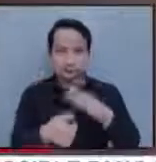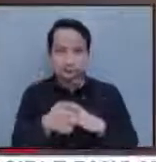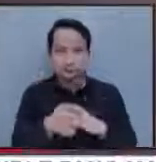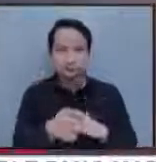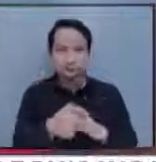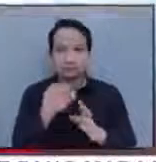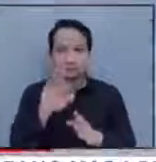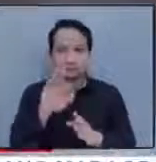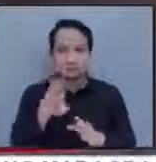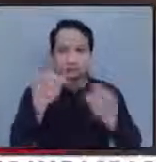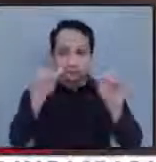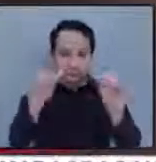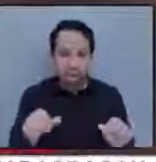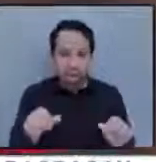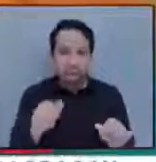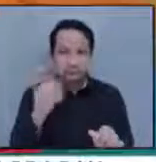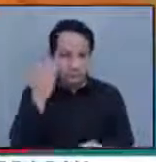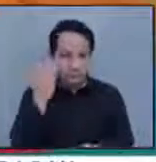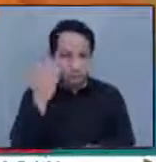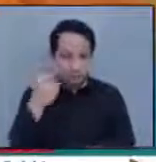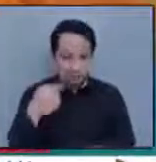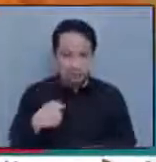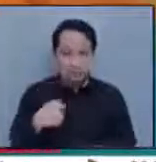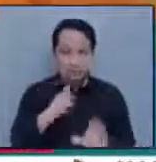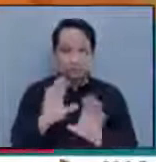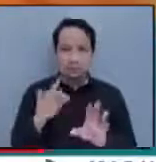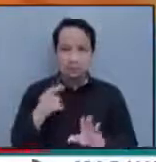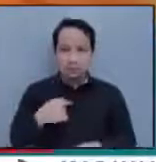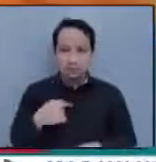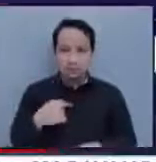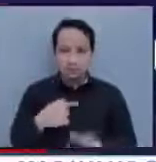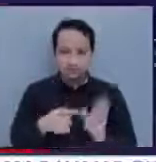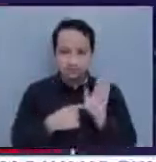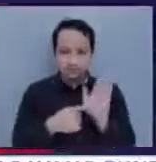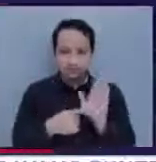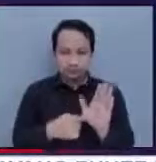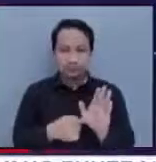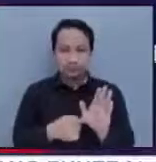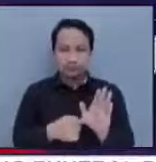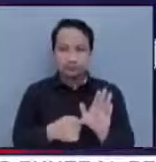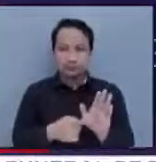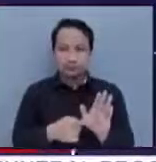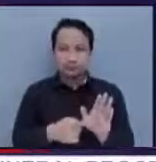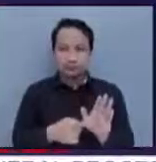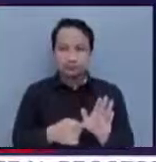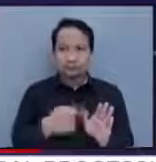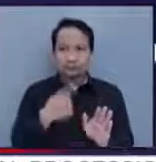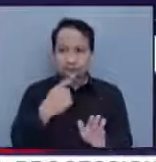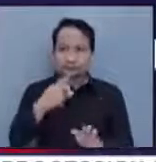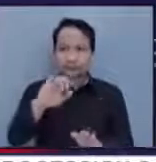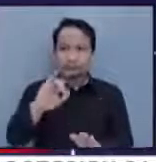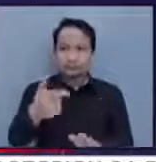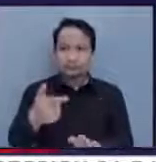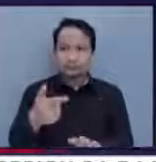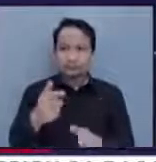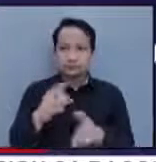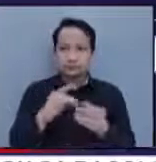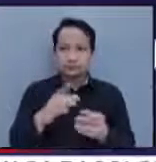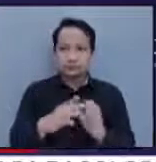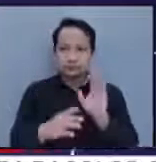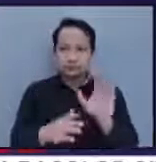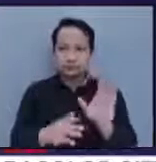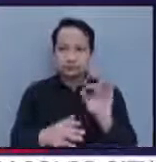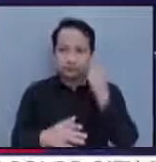Facebook account na nagpapanggap bilang siya. Una munang ipinakita ni Toni sa pamamagitan ng Instagram story ang kanyang